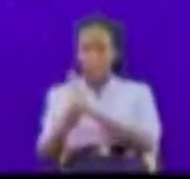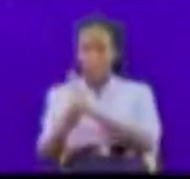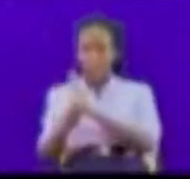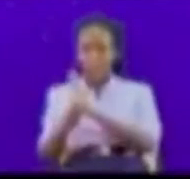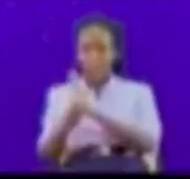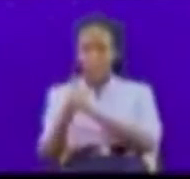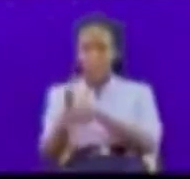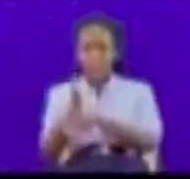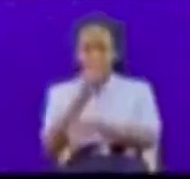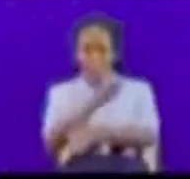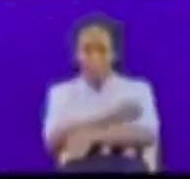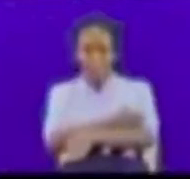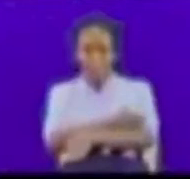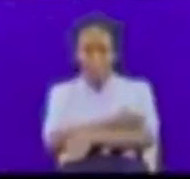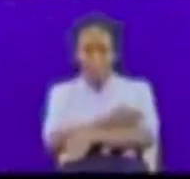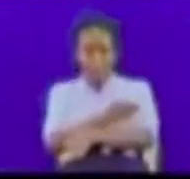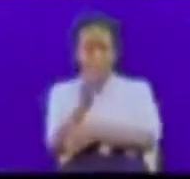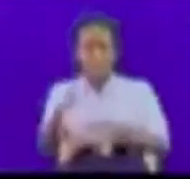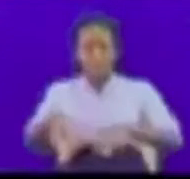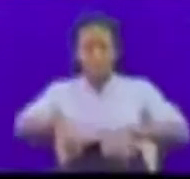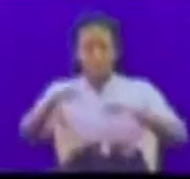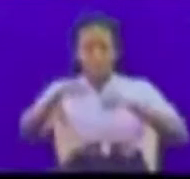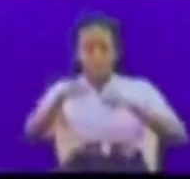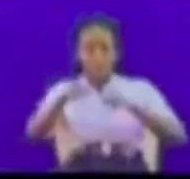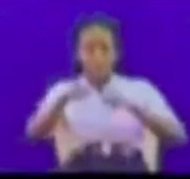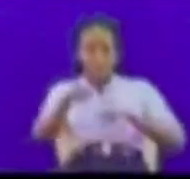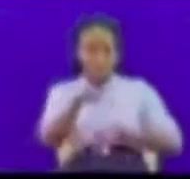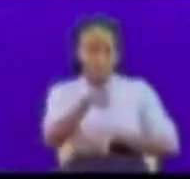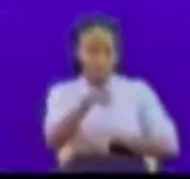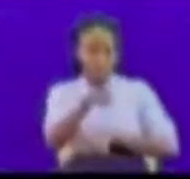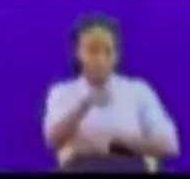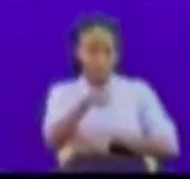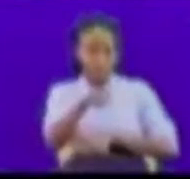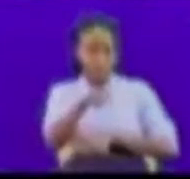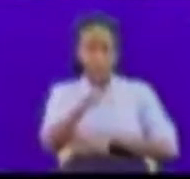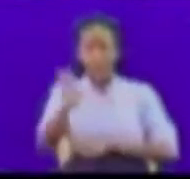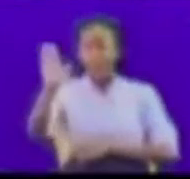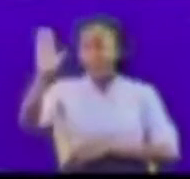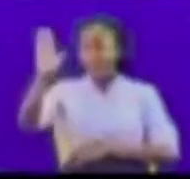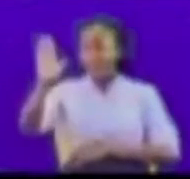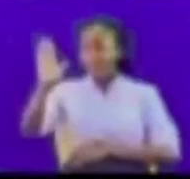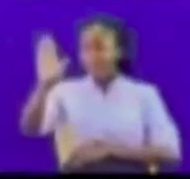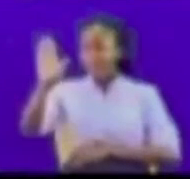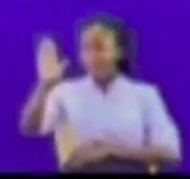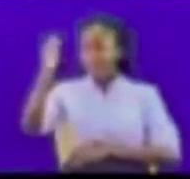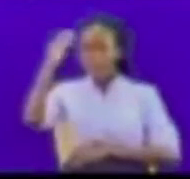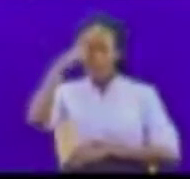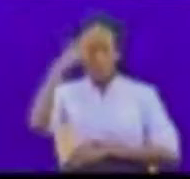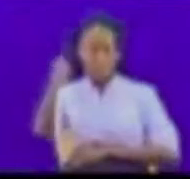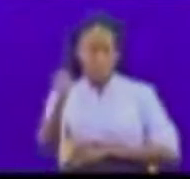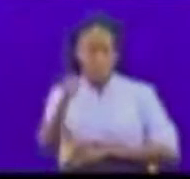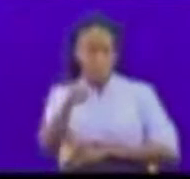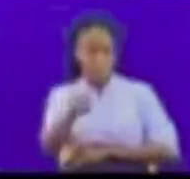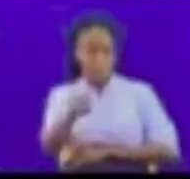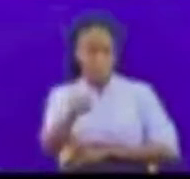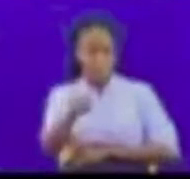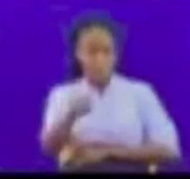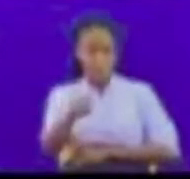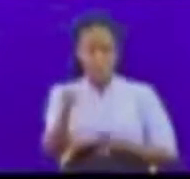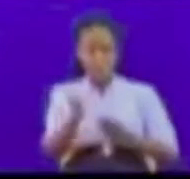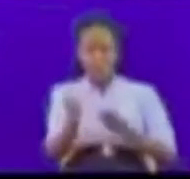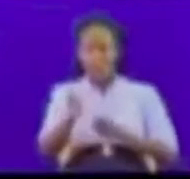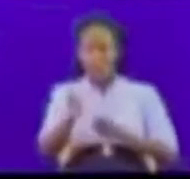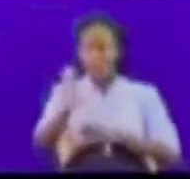ya jaji mkuu wa Jamhuri ya Muungano kiapo cha uaminifu. Pia kiapo kingine chochote